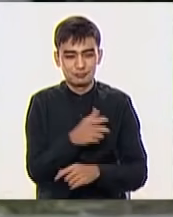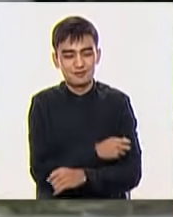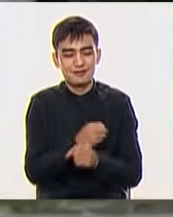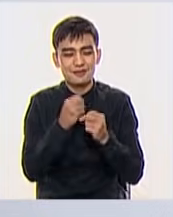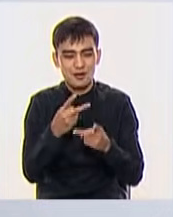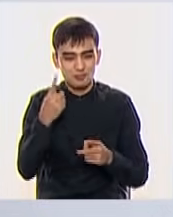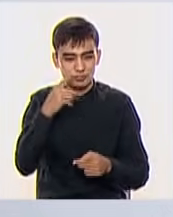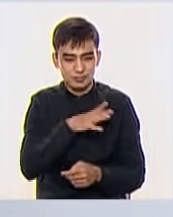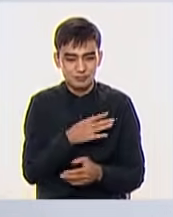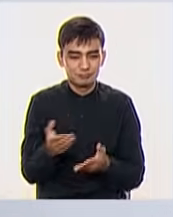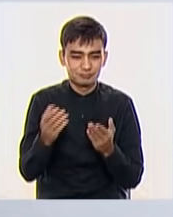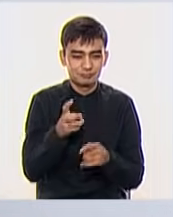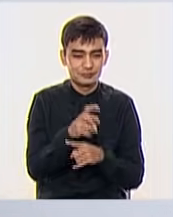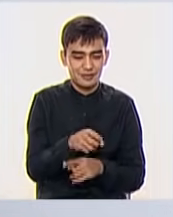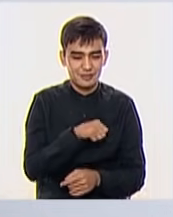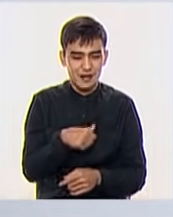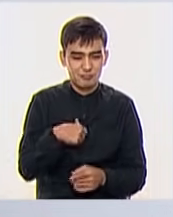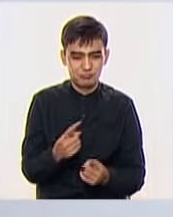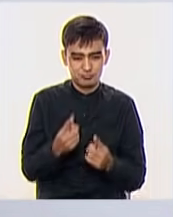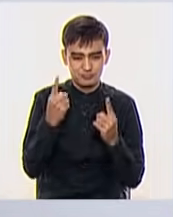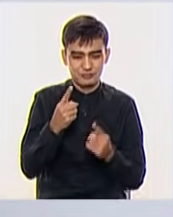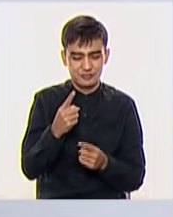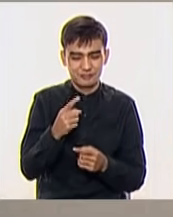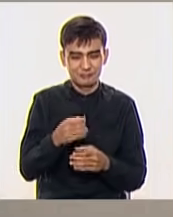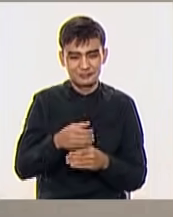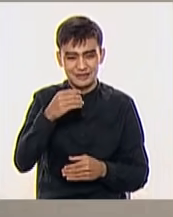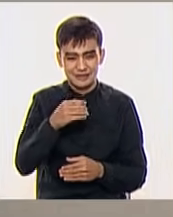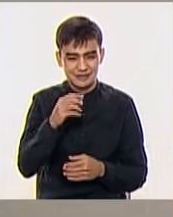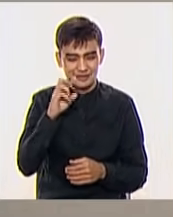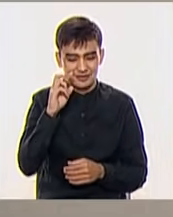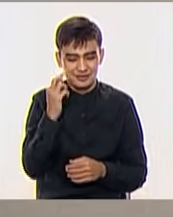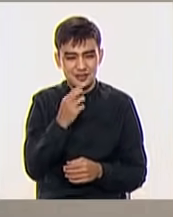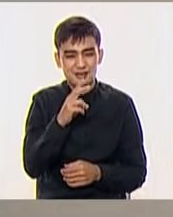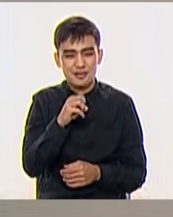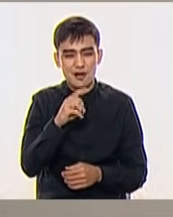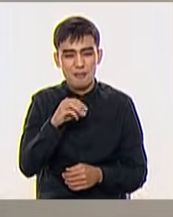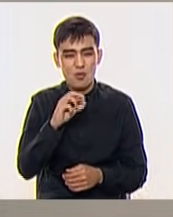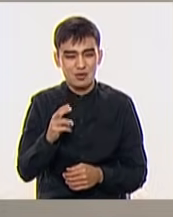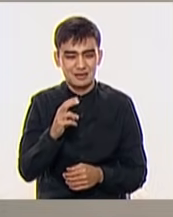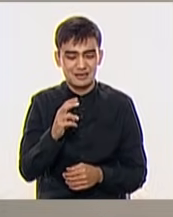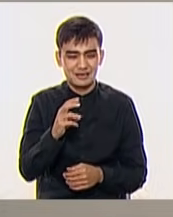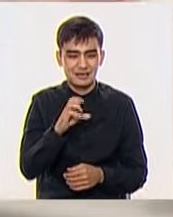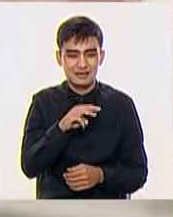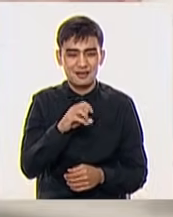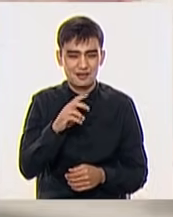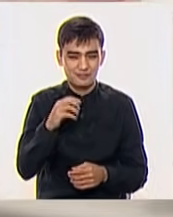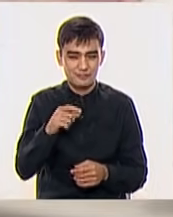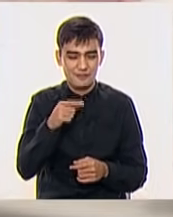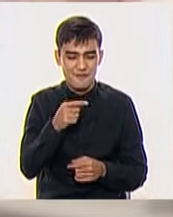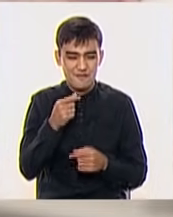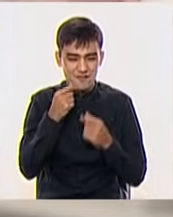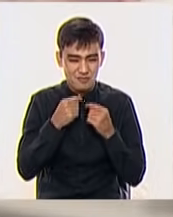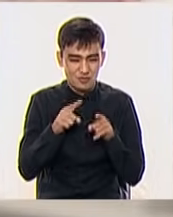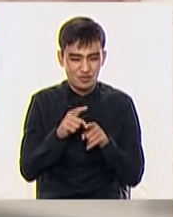вакцинацию. Зазывают на прививки в самый знаменитый замок страны. Бран, где по преданию жил граф Дракула. Все, кто пройдет